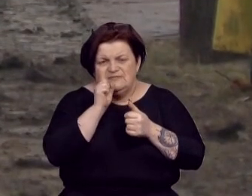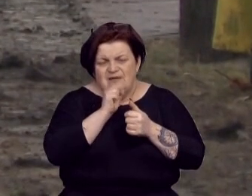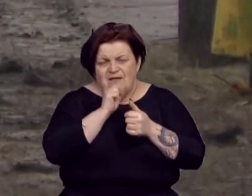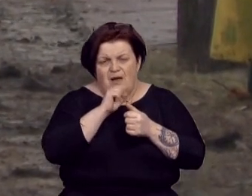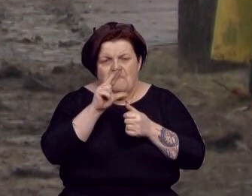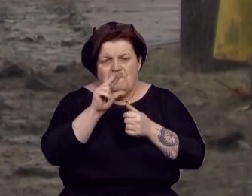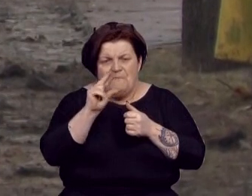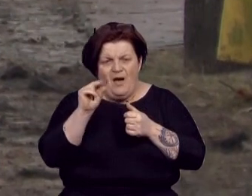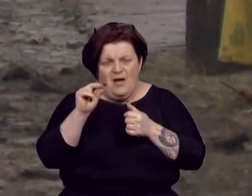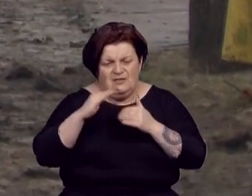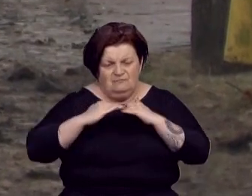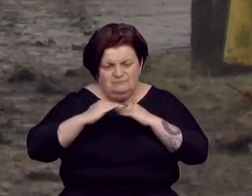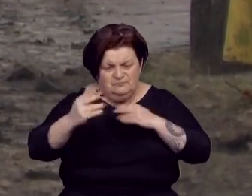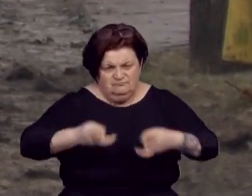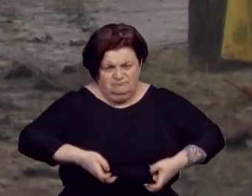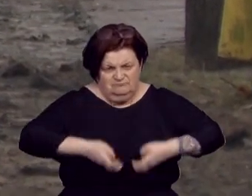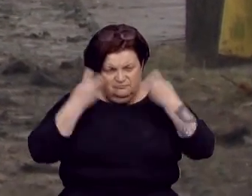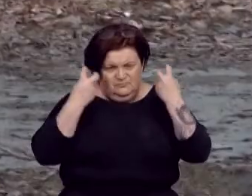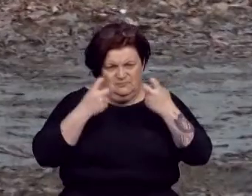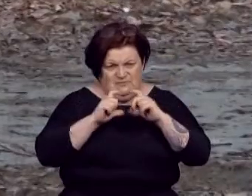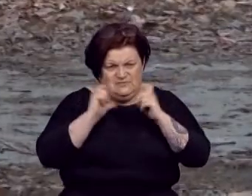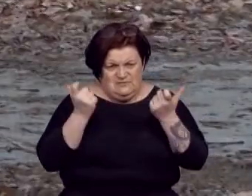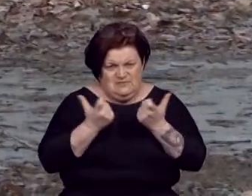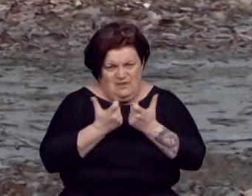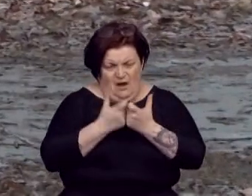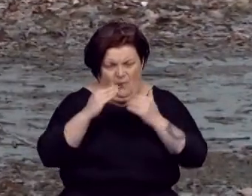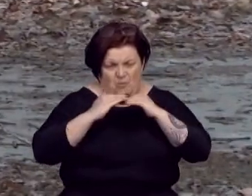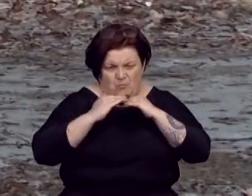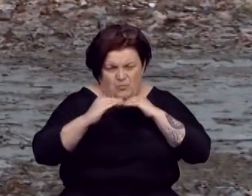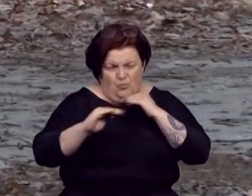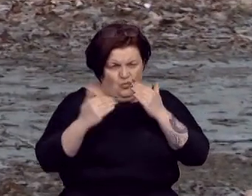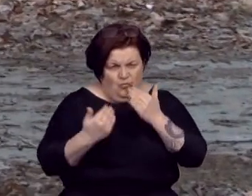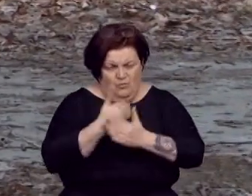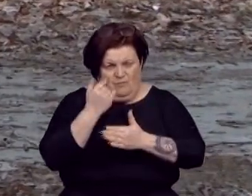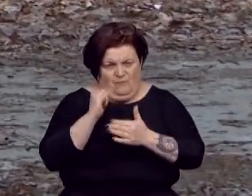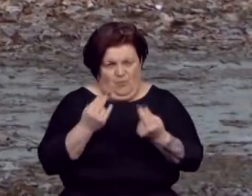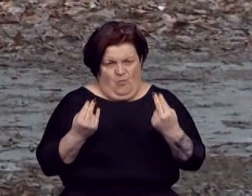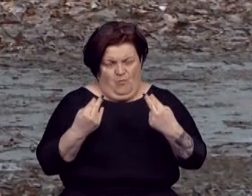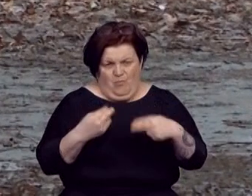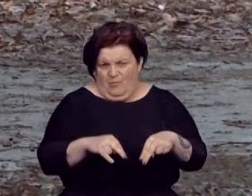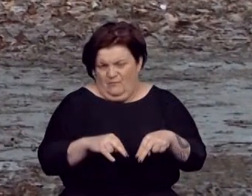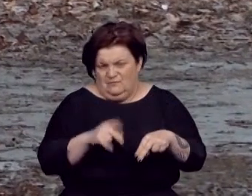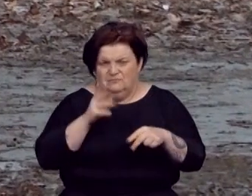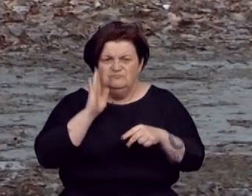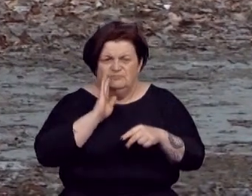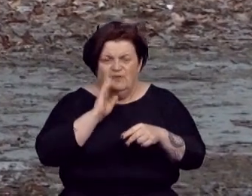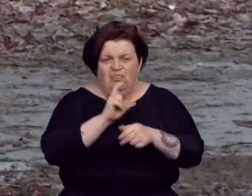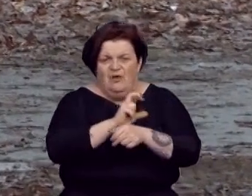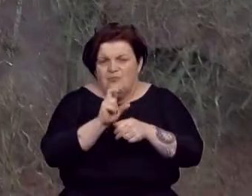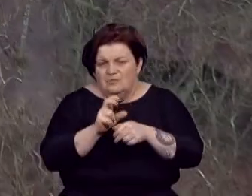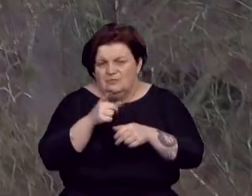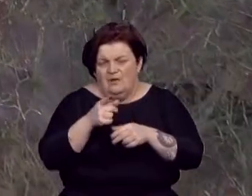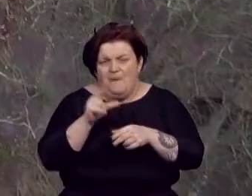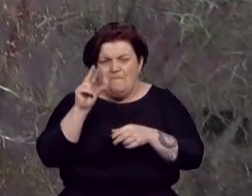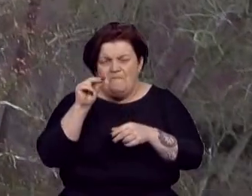stare parkingi będą nawierzchnie rozebrane, będzie tam wykonana nawierzchnia z płyt ażurowych oraz powstanie też w takiej samej